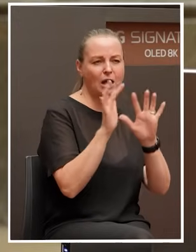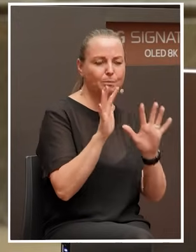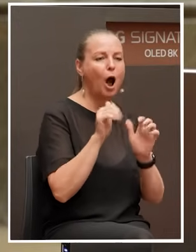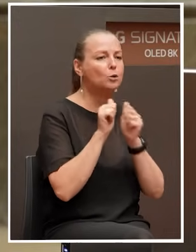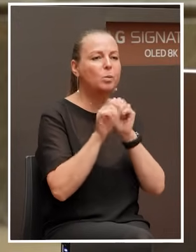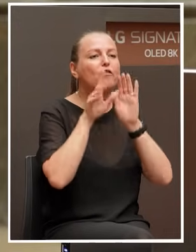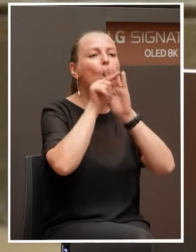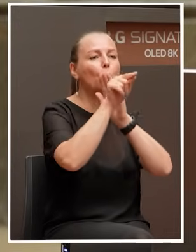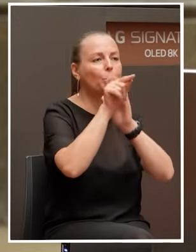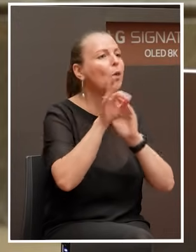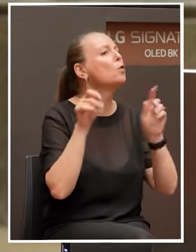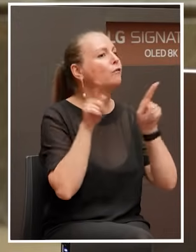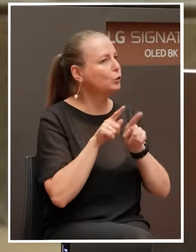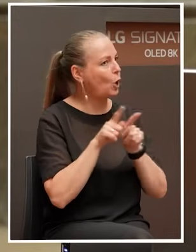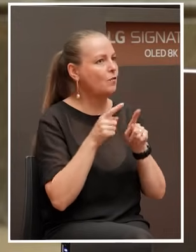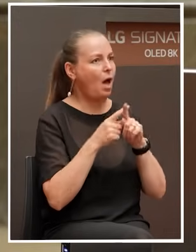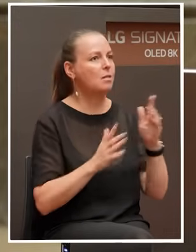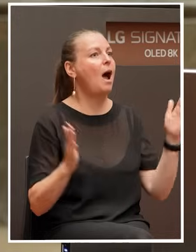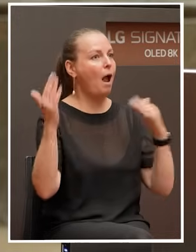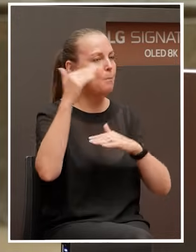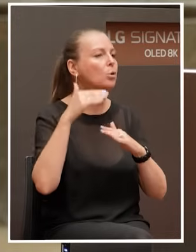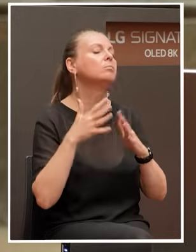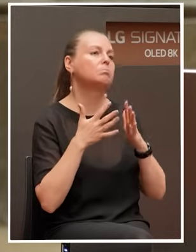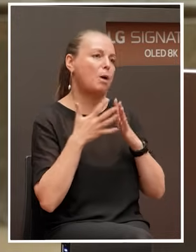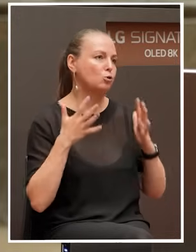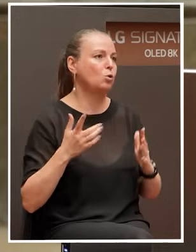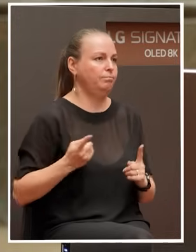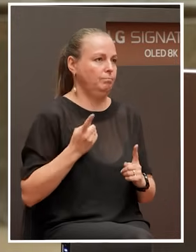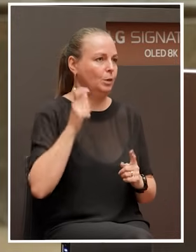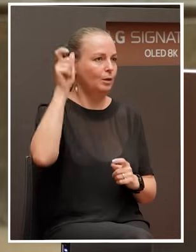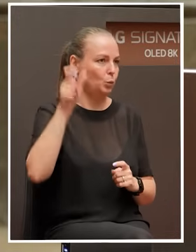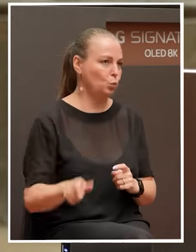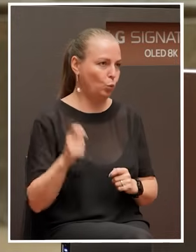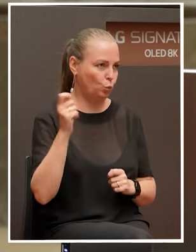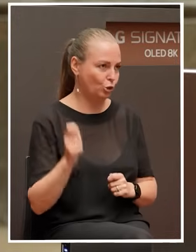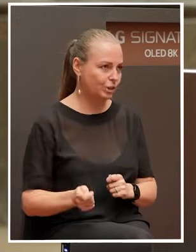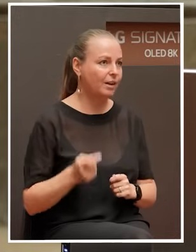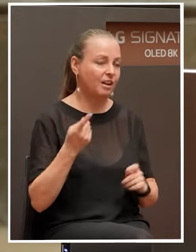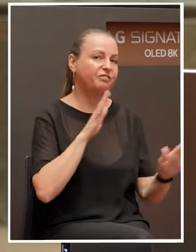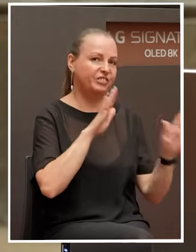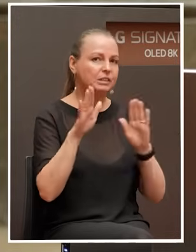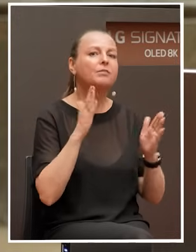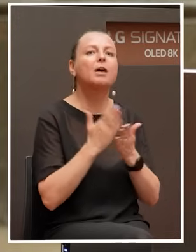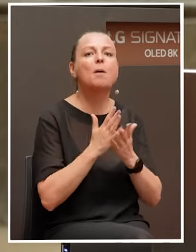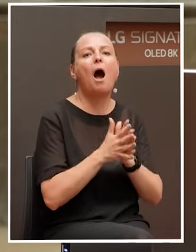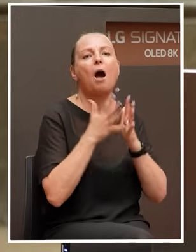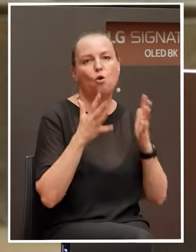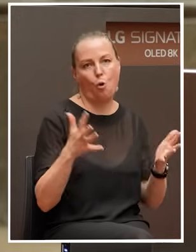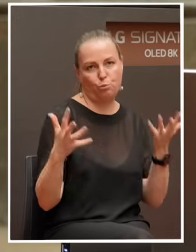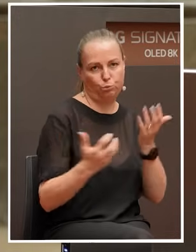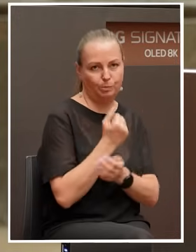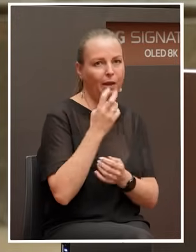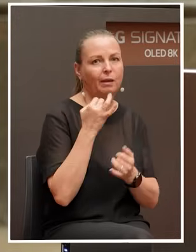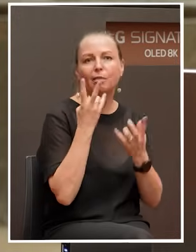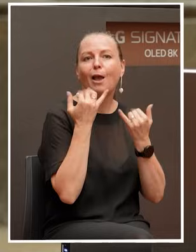в глубине. Все равно это работы большого художника. Надо ли говорить, что выставка имеет огромный успех, и неудивительно,